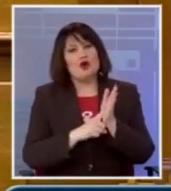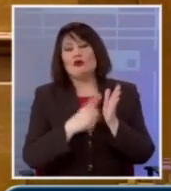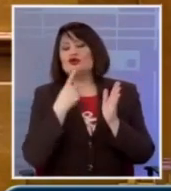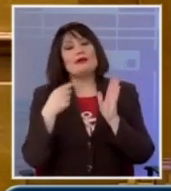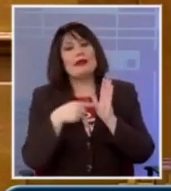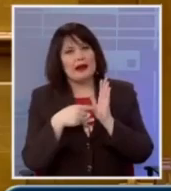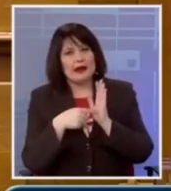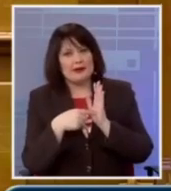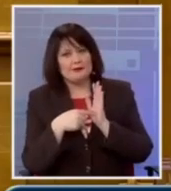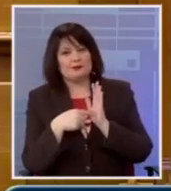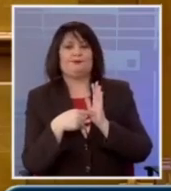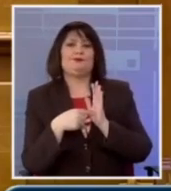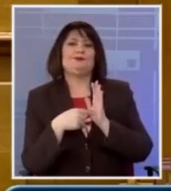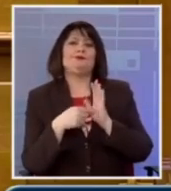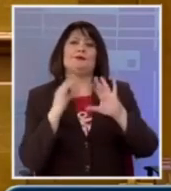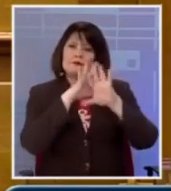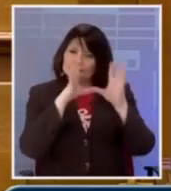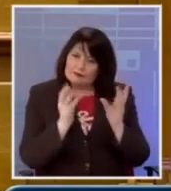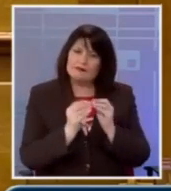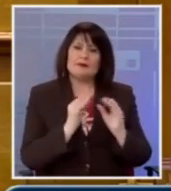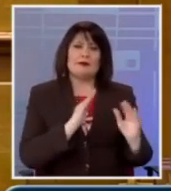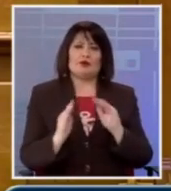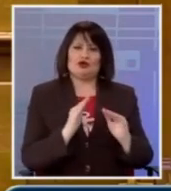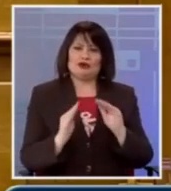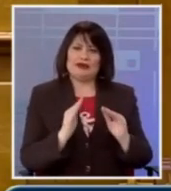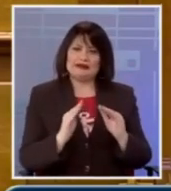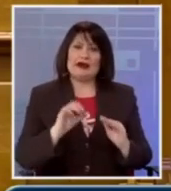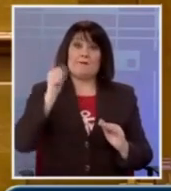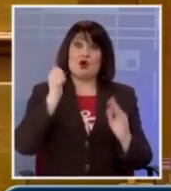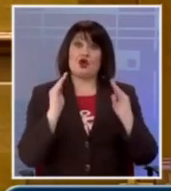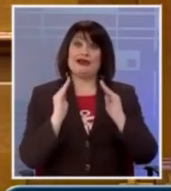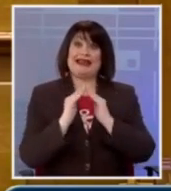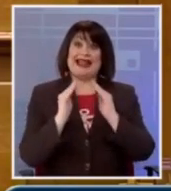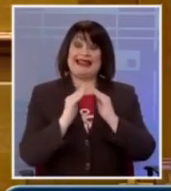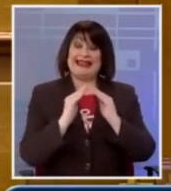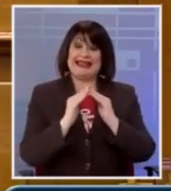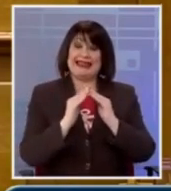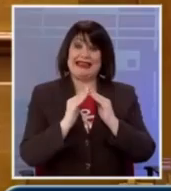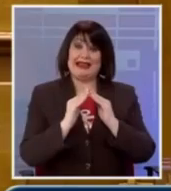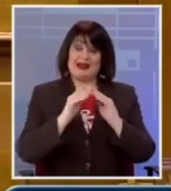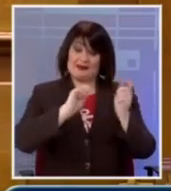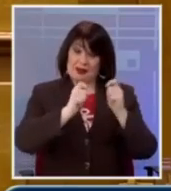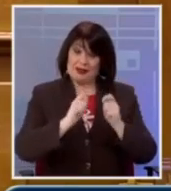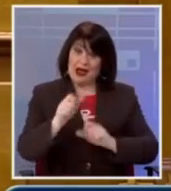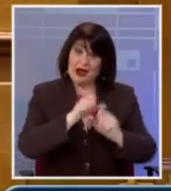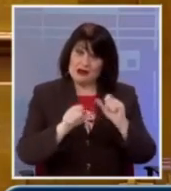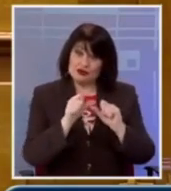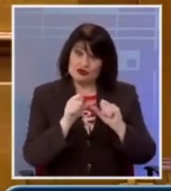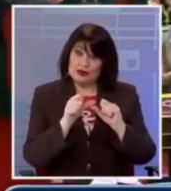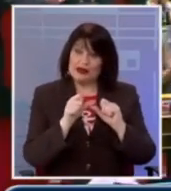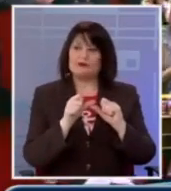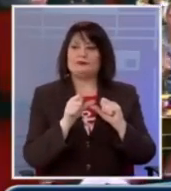οποίος θα φέρει την πλήρη προστασία της πρώτης κατοικίας, αναδιαρθρώνοντας